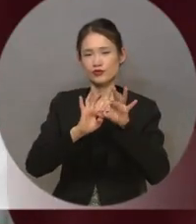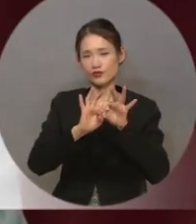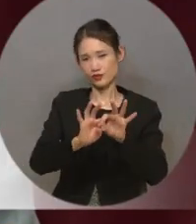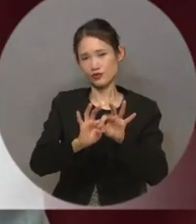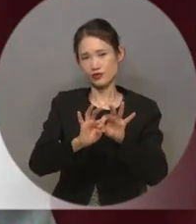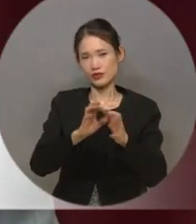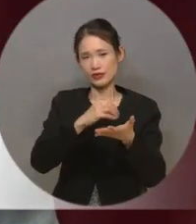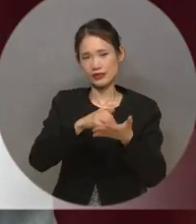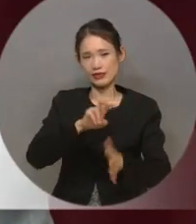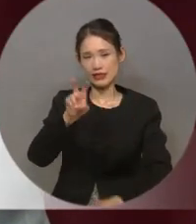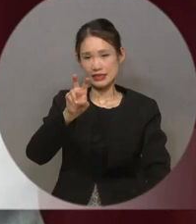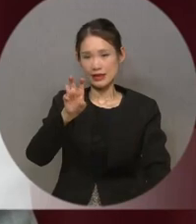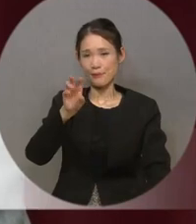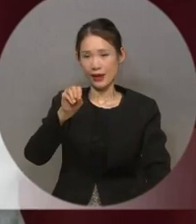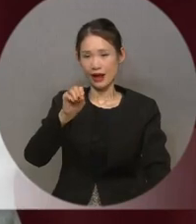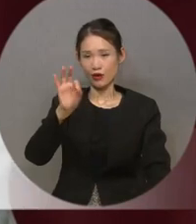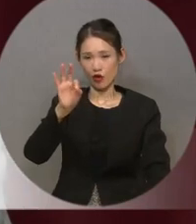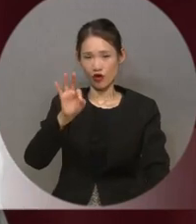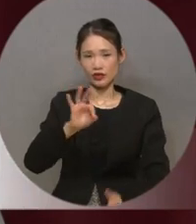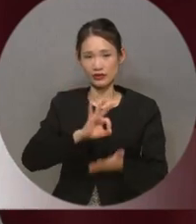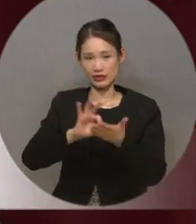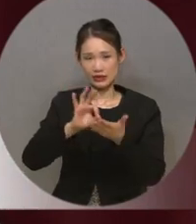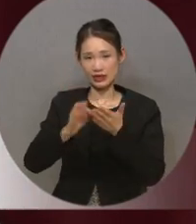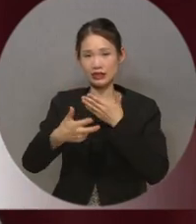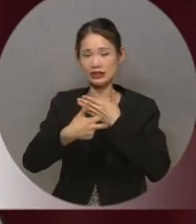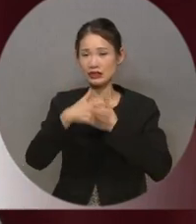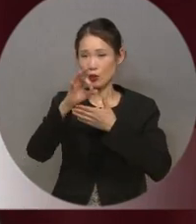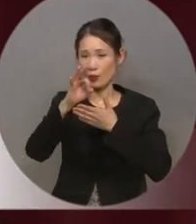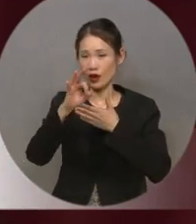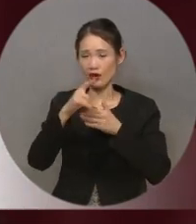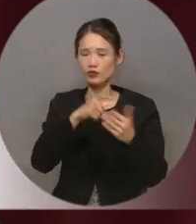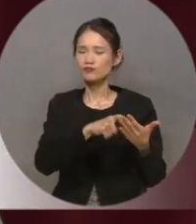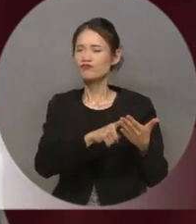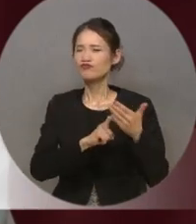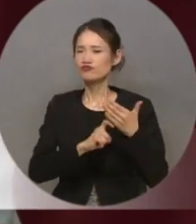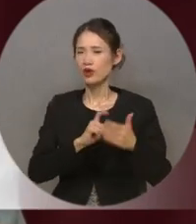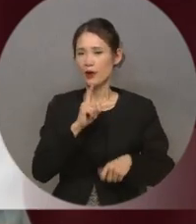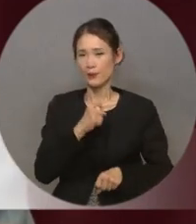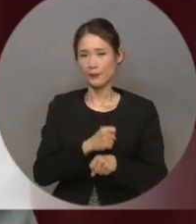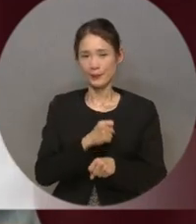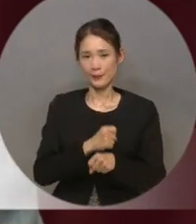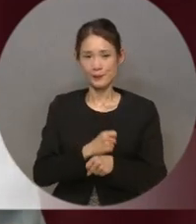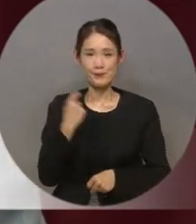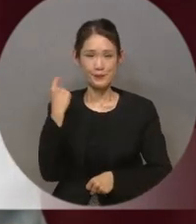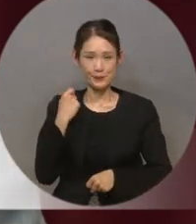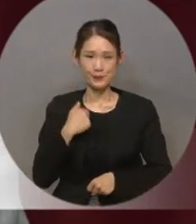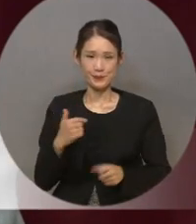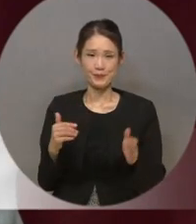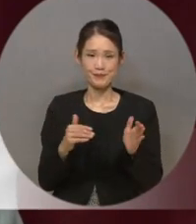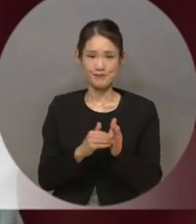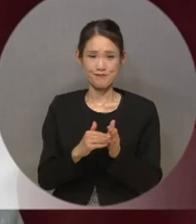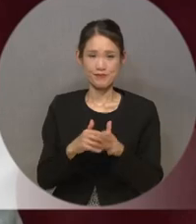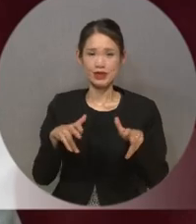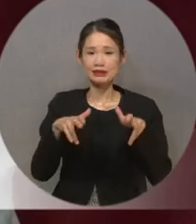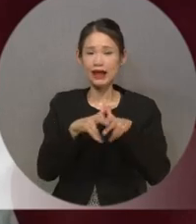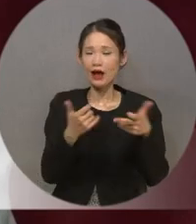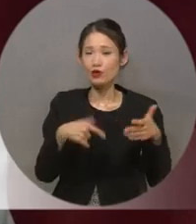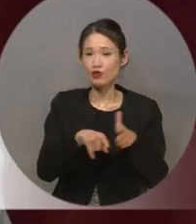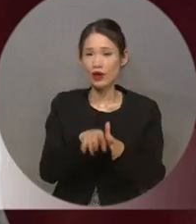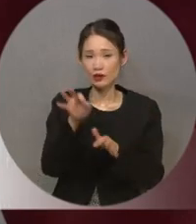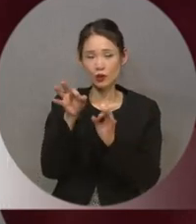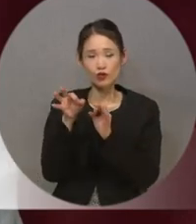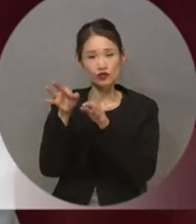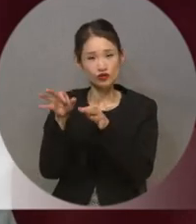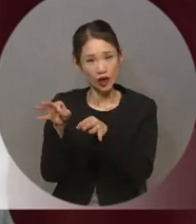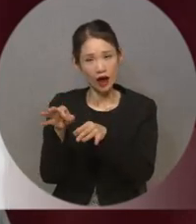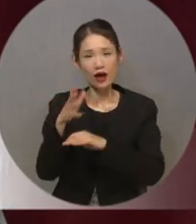약 20여만 원 이상의 의료 비용이 절감된다라고 알고 있습니다. 장애인을 위한